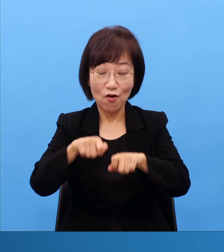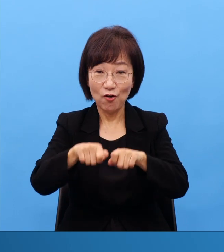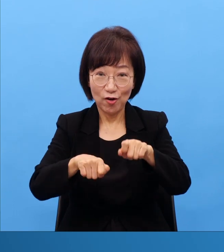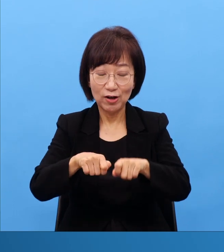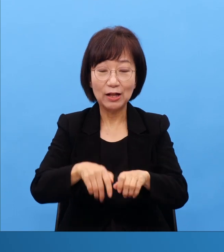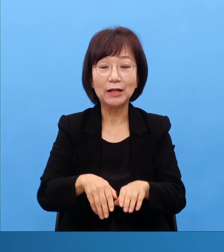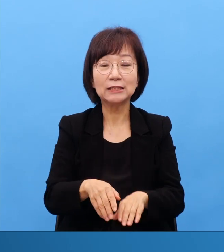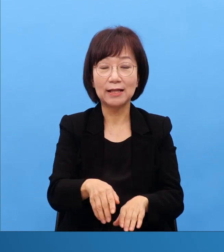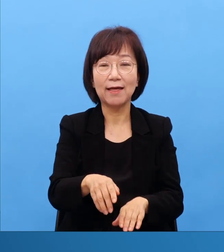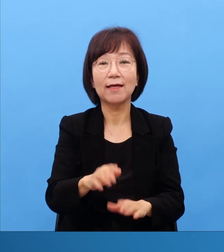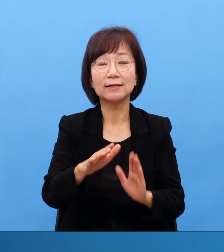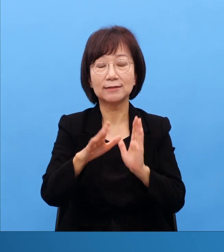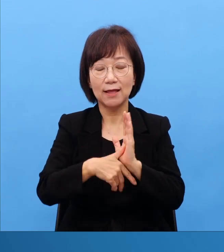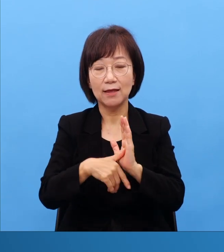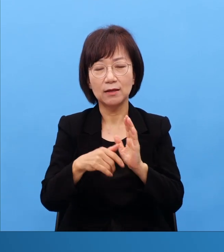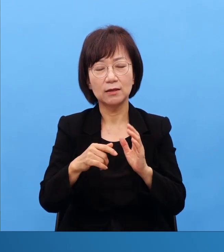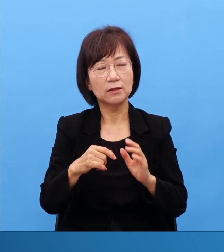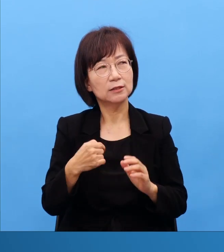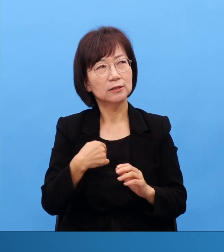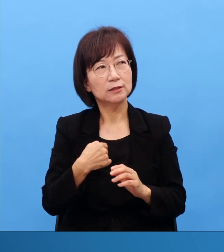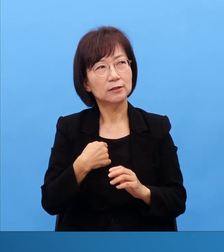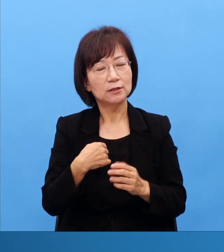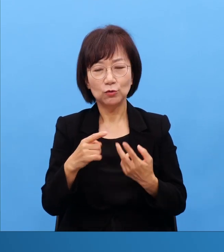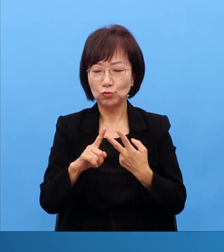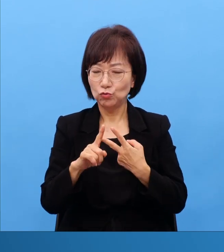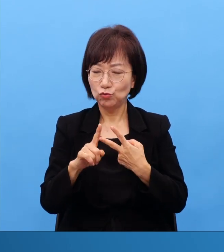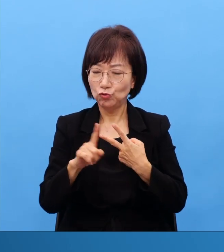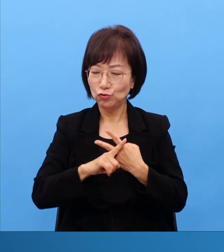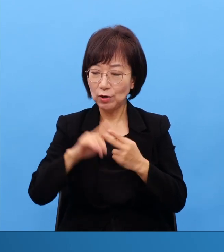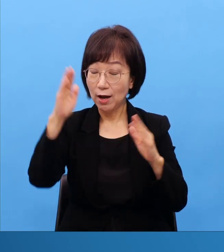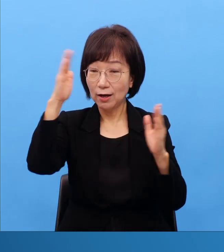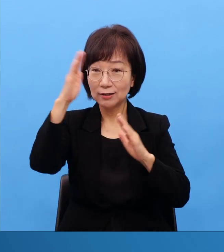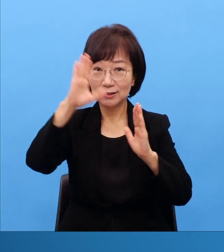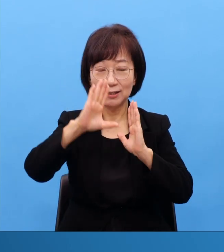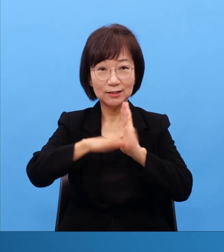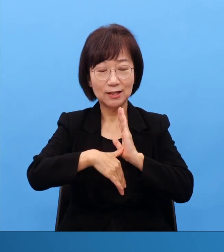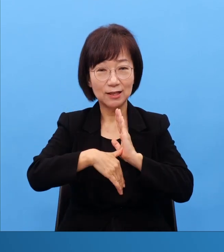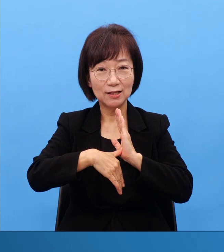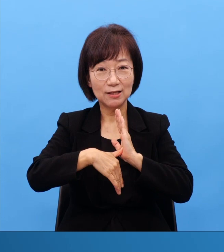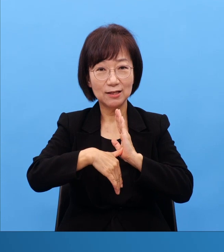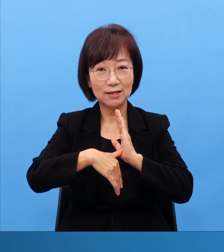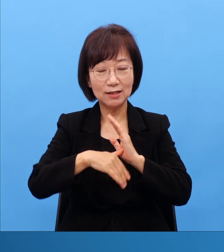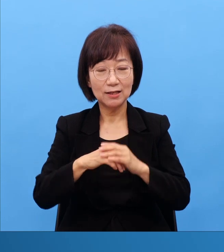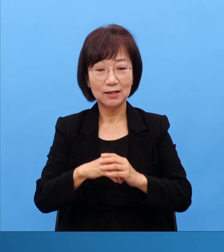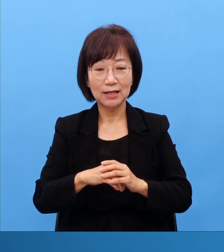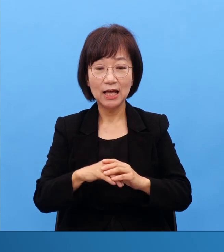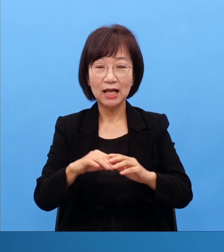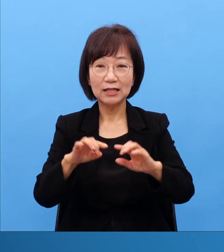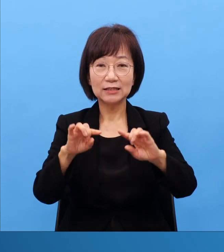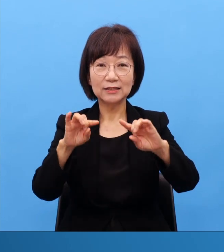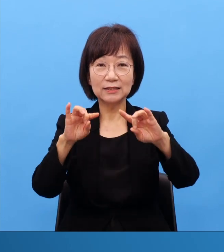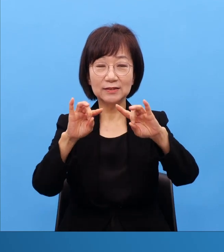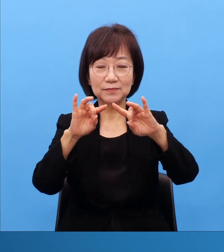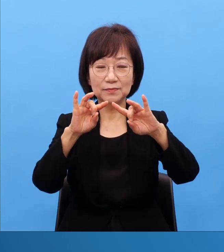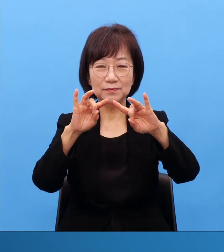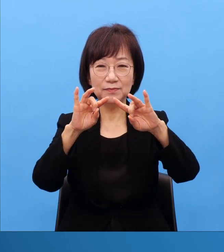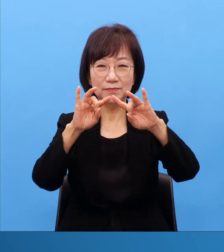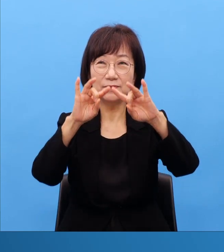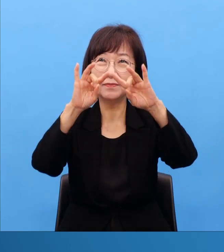중학교 때 이제 그때 전기 없으니까 이 불을 켜놓고 밤 늦게